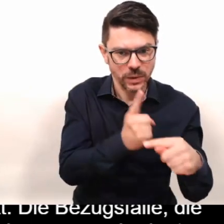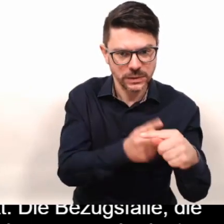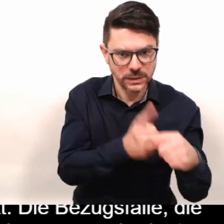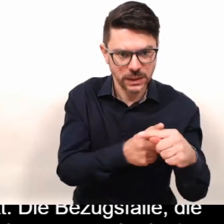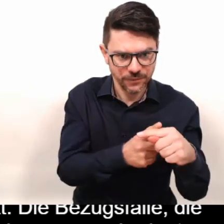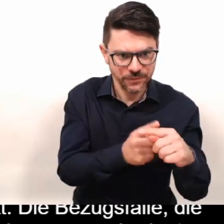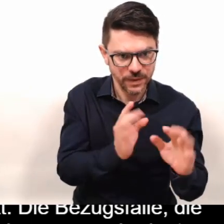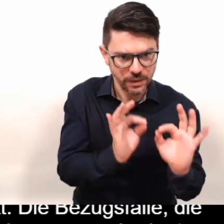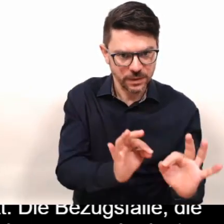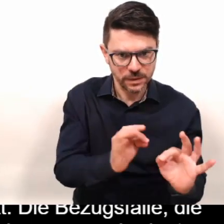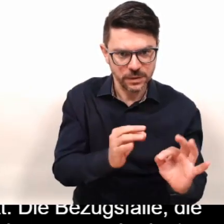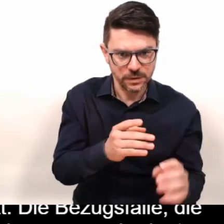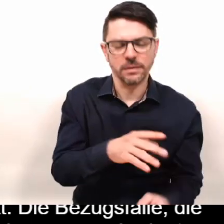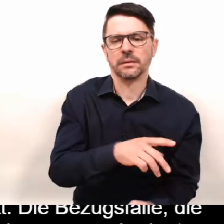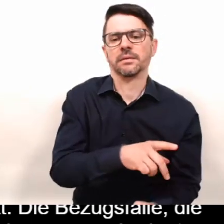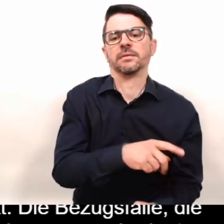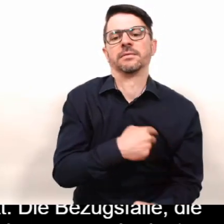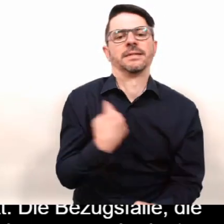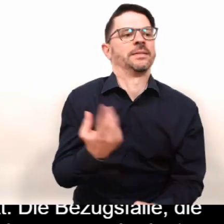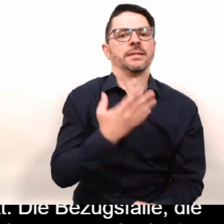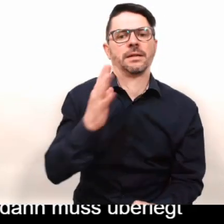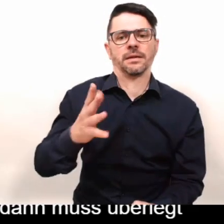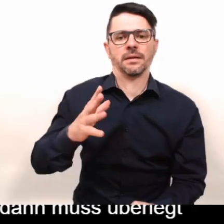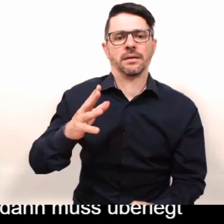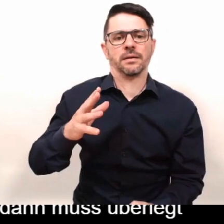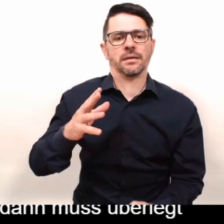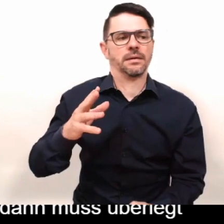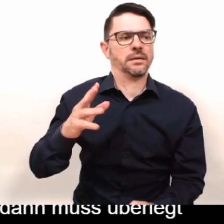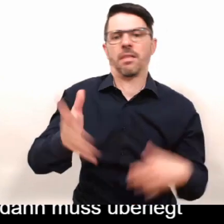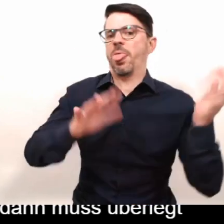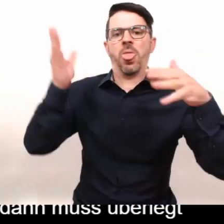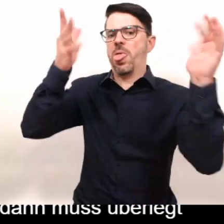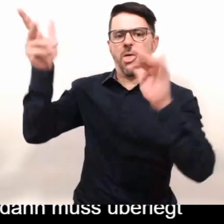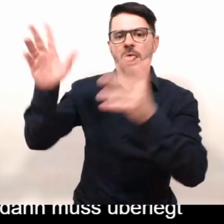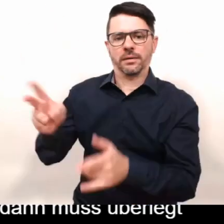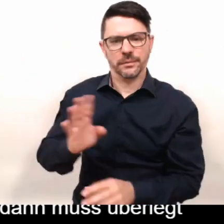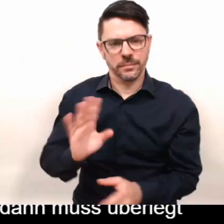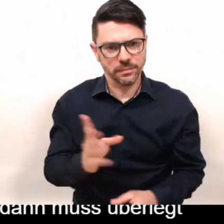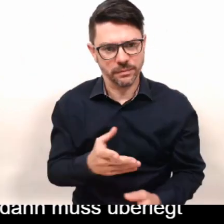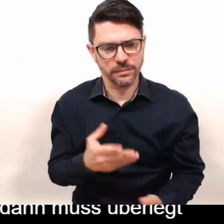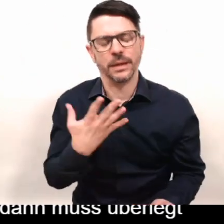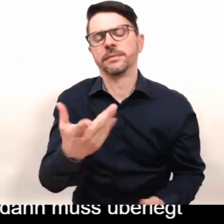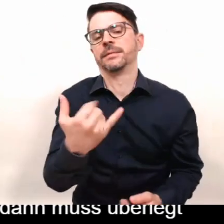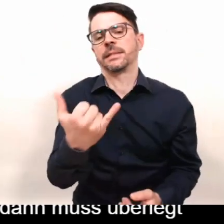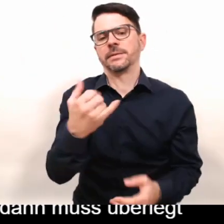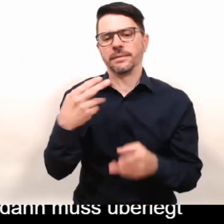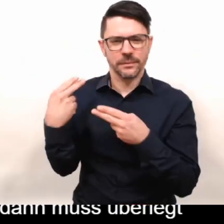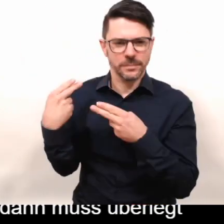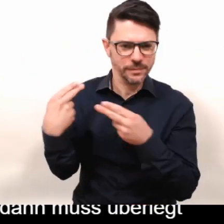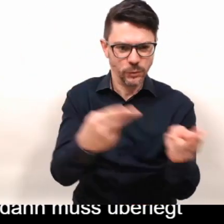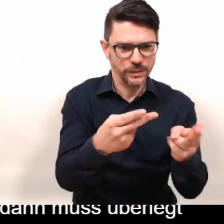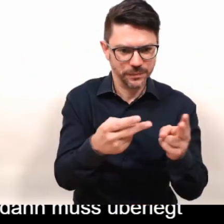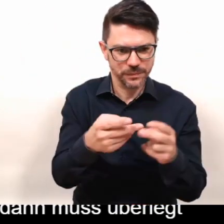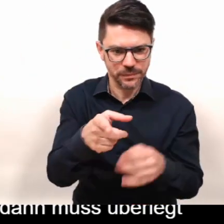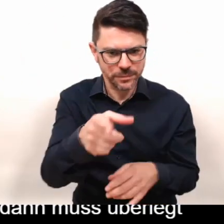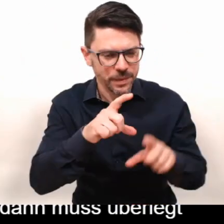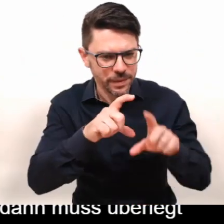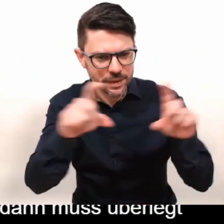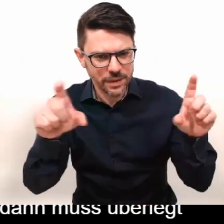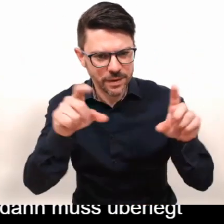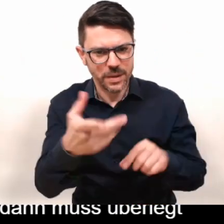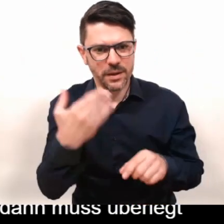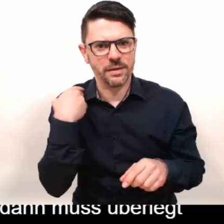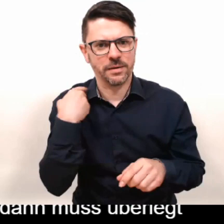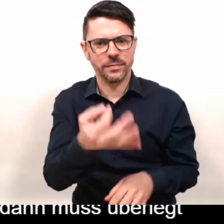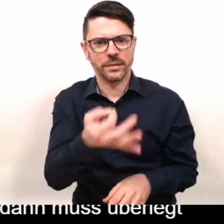Und letzter Satz noch zu den Schlachthöfen. Wenn ich das richtig sehe, ist das ja ein Geschehen, das in einem anderen Bundesland passiert. Und da ist es auch weniger